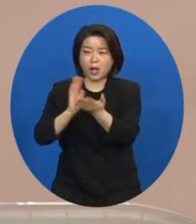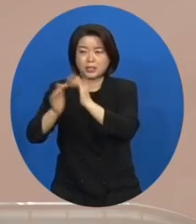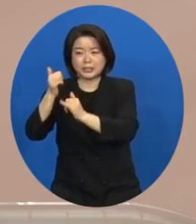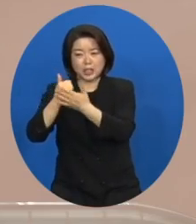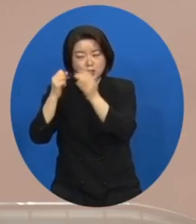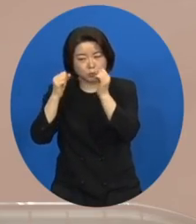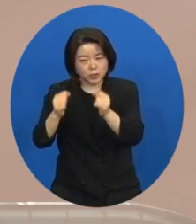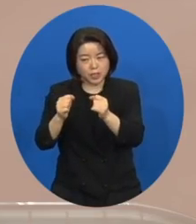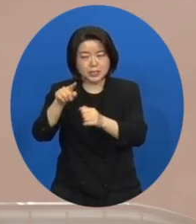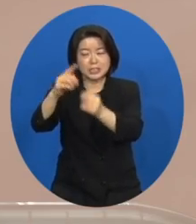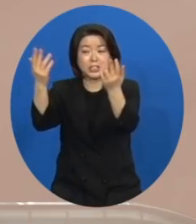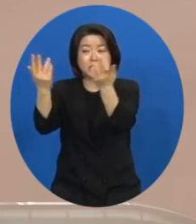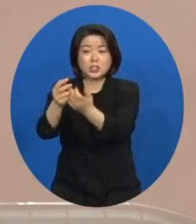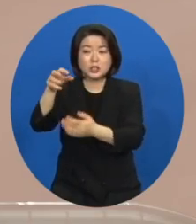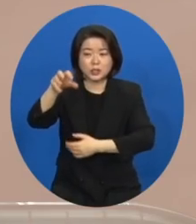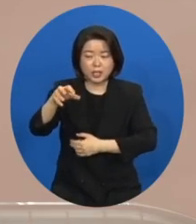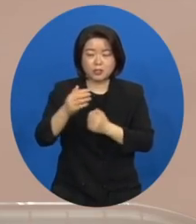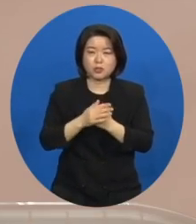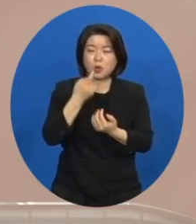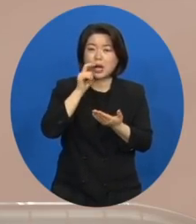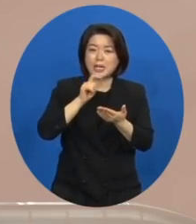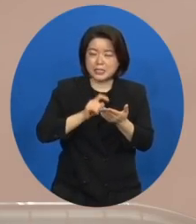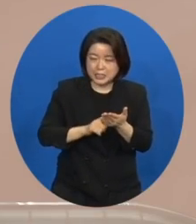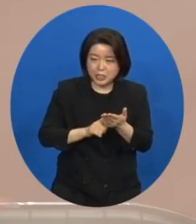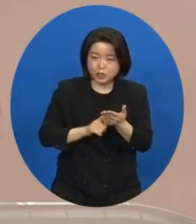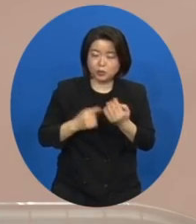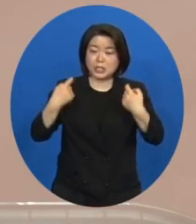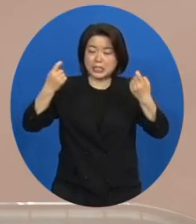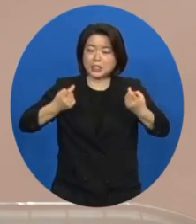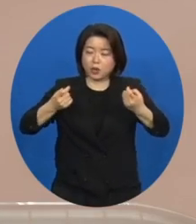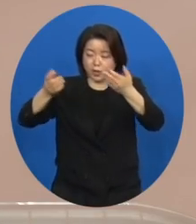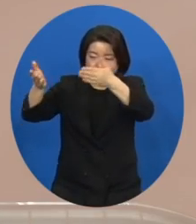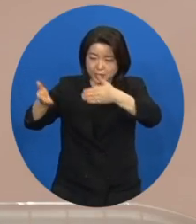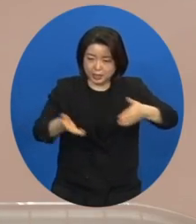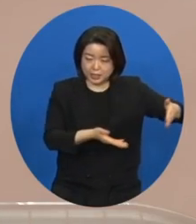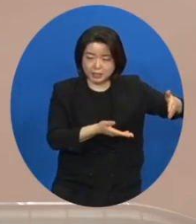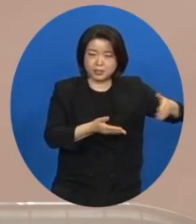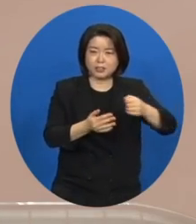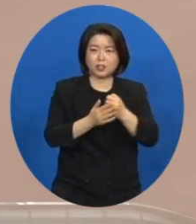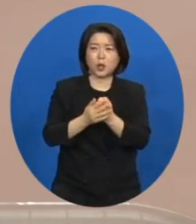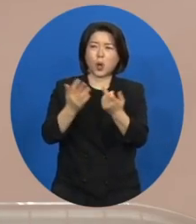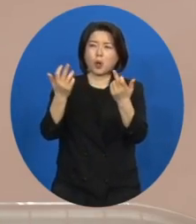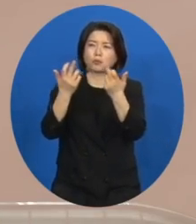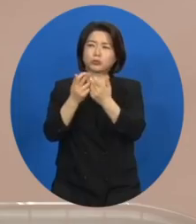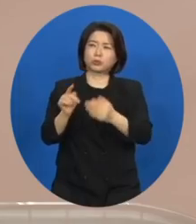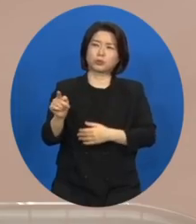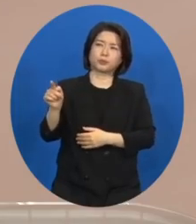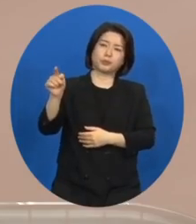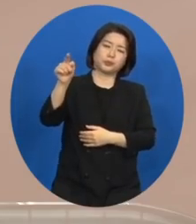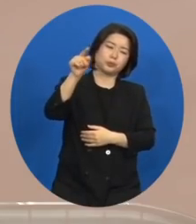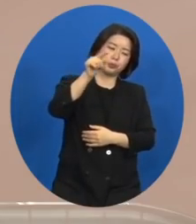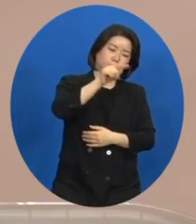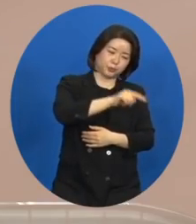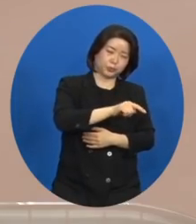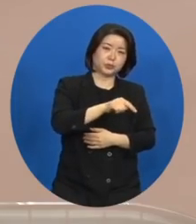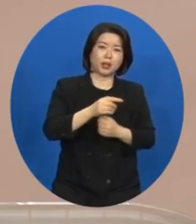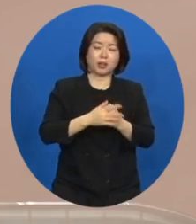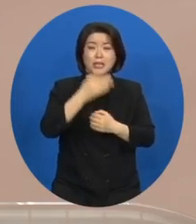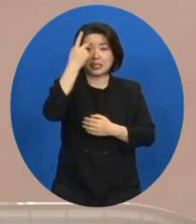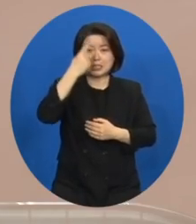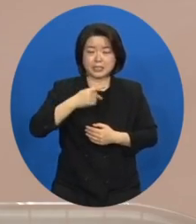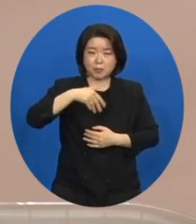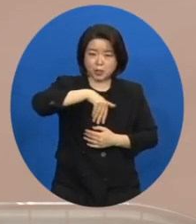가장 쉬운 여정은 뱃살 협곡을 통과하여 북쪽으로 올라가는 길이 었을 것이다 그렇게 4마리 얼어 가는 길은